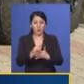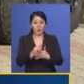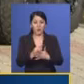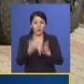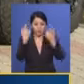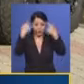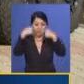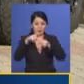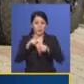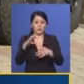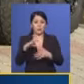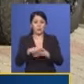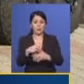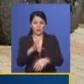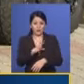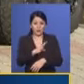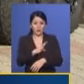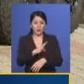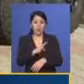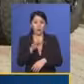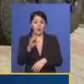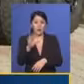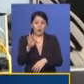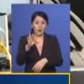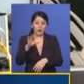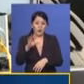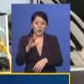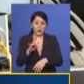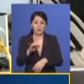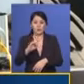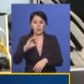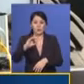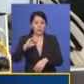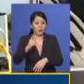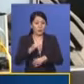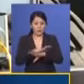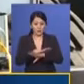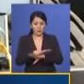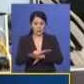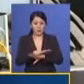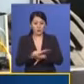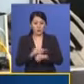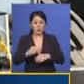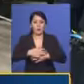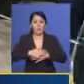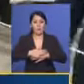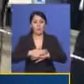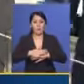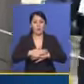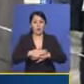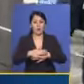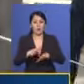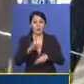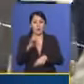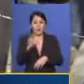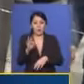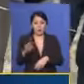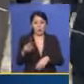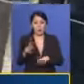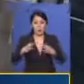материалдық базасымен де таныстырды. Мынау қар батпақта еш қиындықсыз діттеген жерге жеткізетін үлкен габаритті трикол